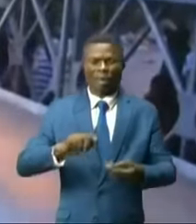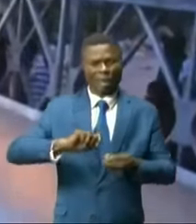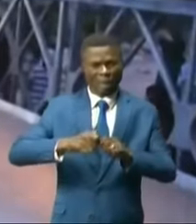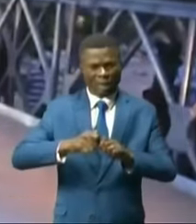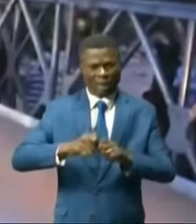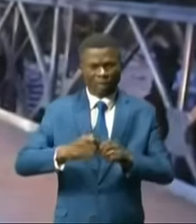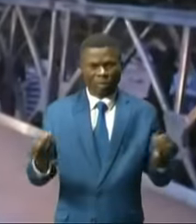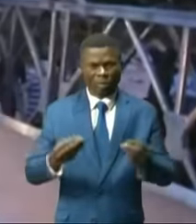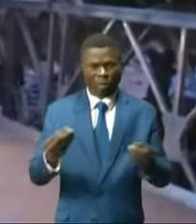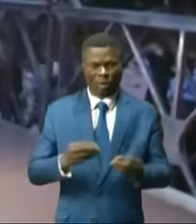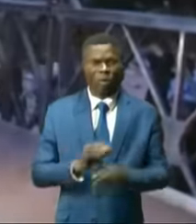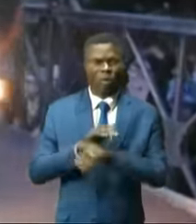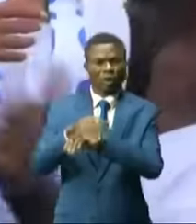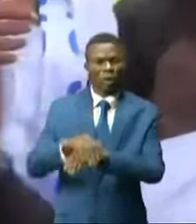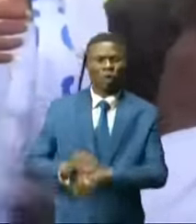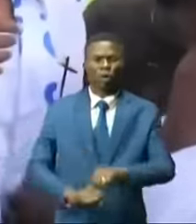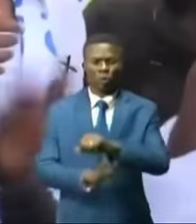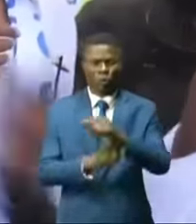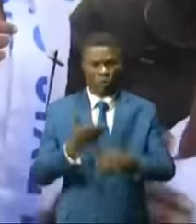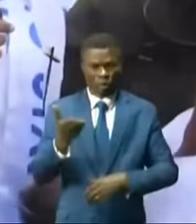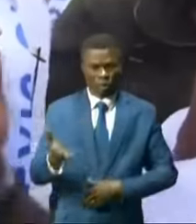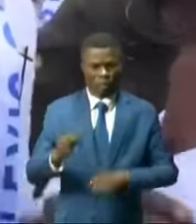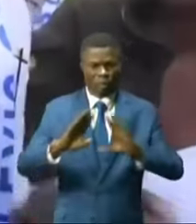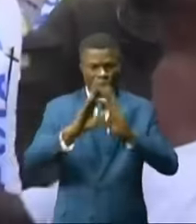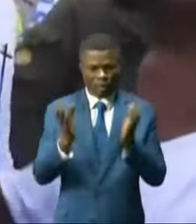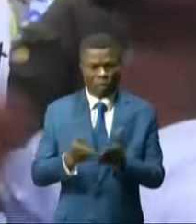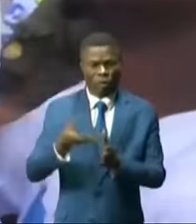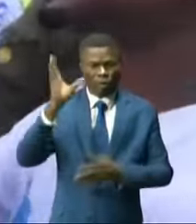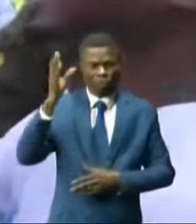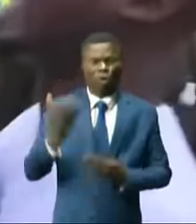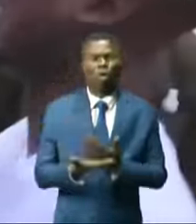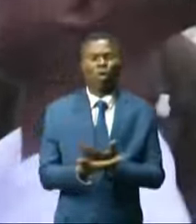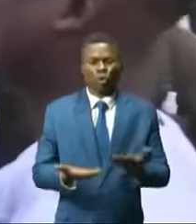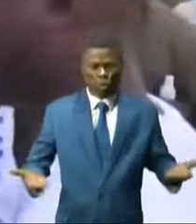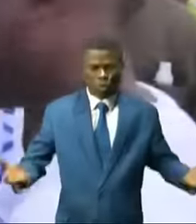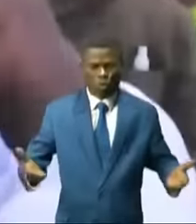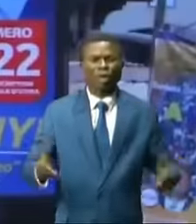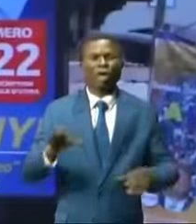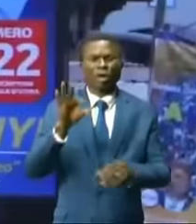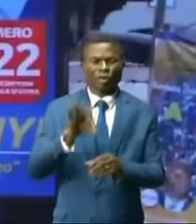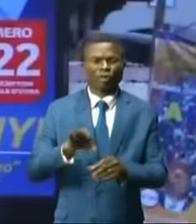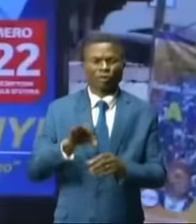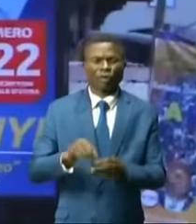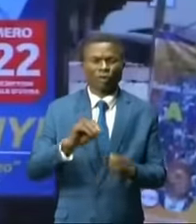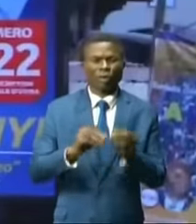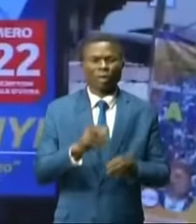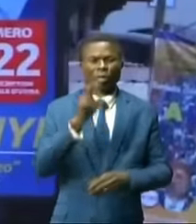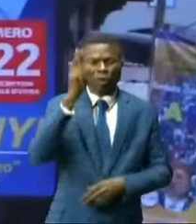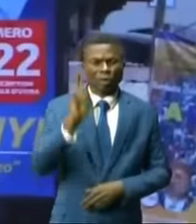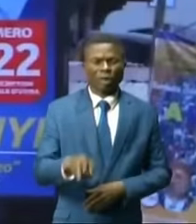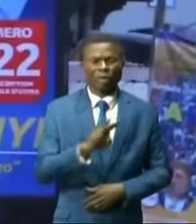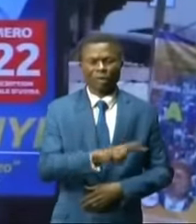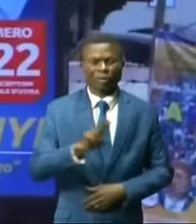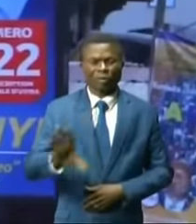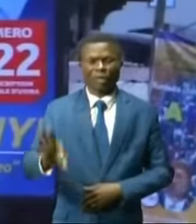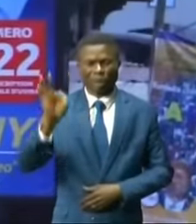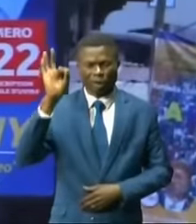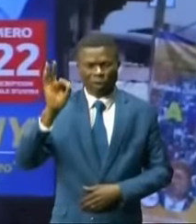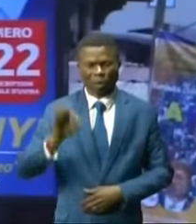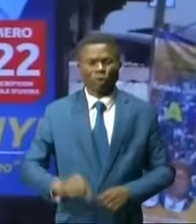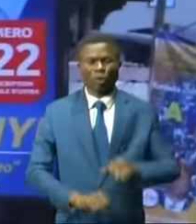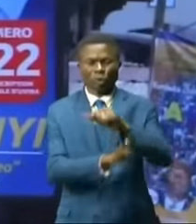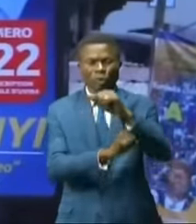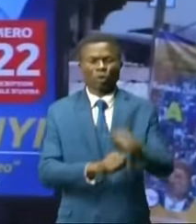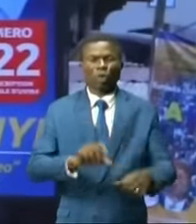réhabilité grâce à son implication. Tout Ouvira a dit oui au numéro 222 et a choisi de porter